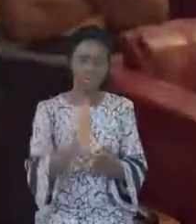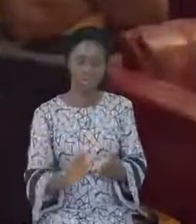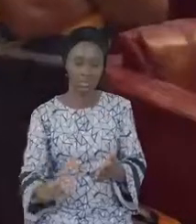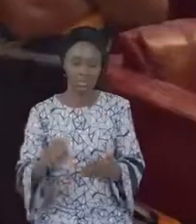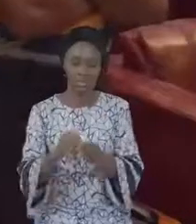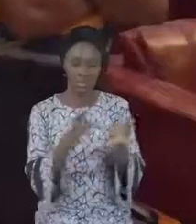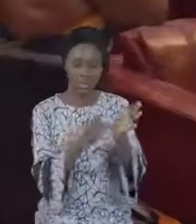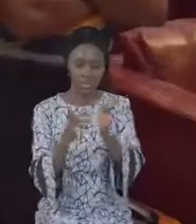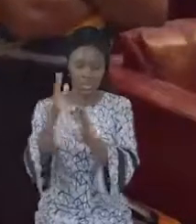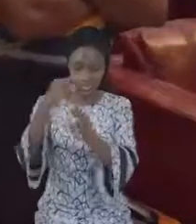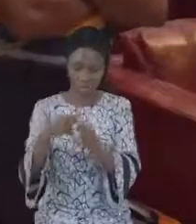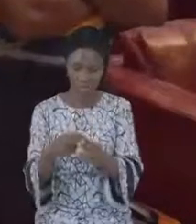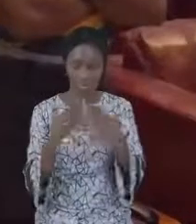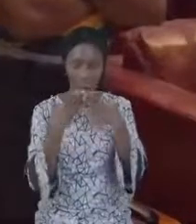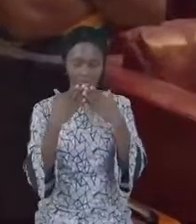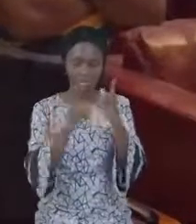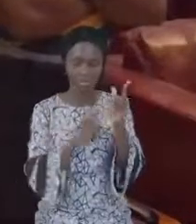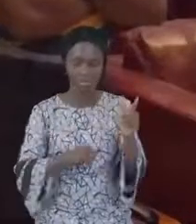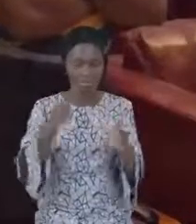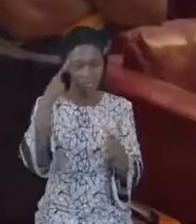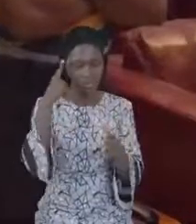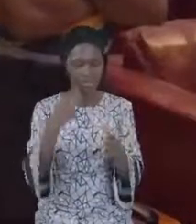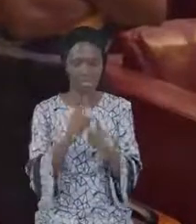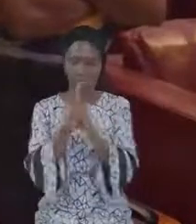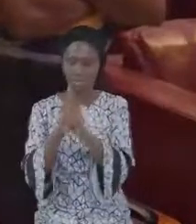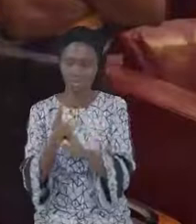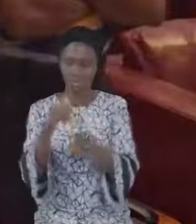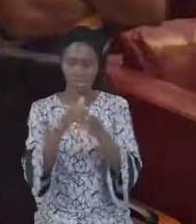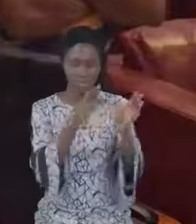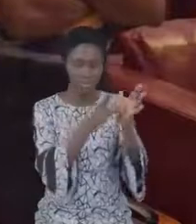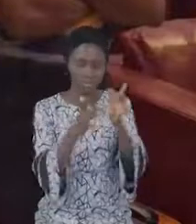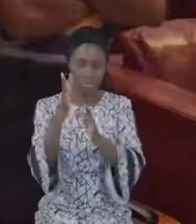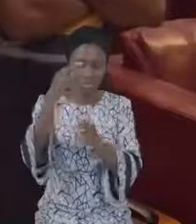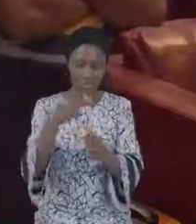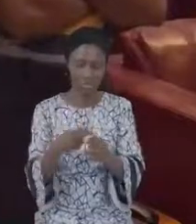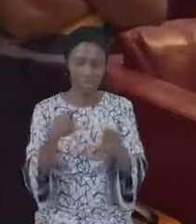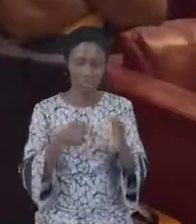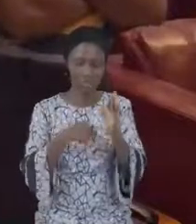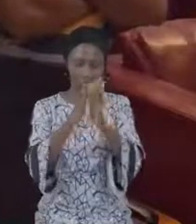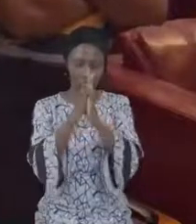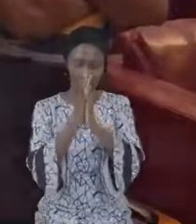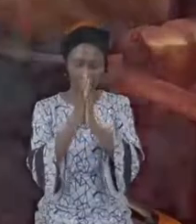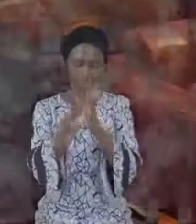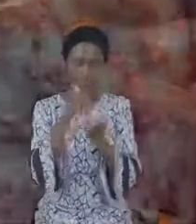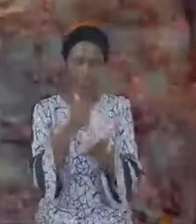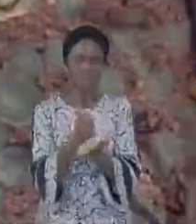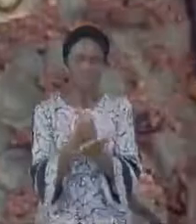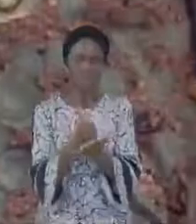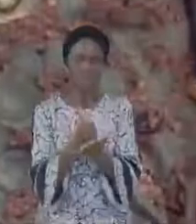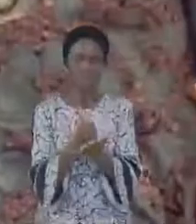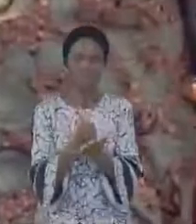notre portion au nom de Jésus-Christ. Merci pour la réponse. Au nom de Jésus, nous